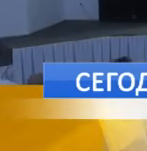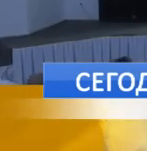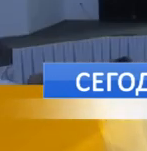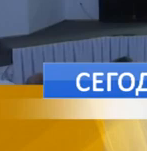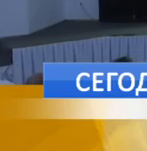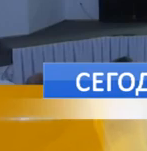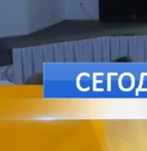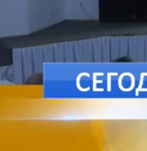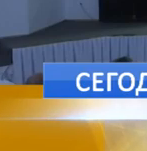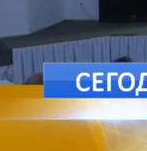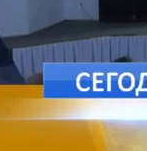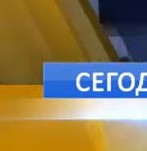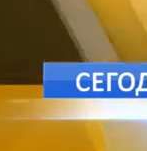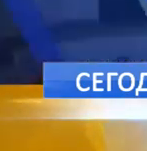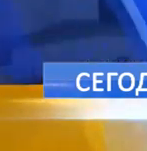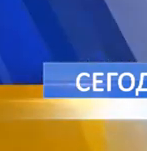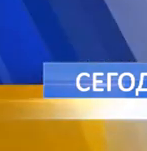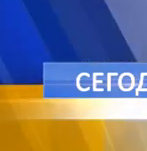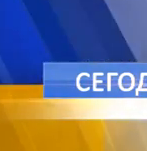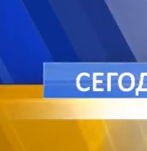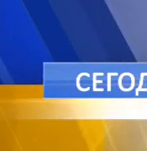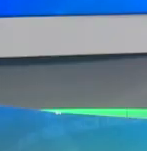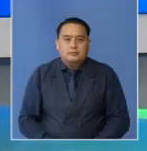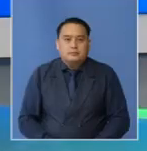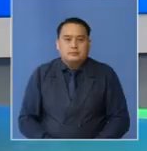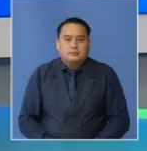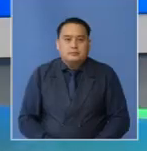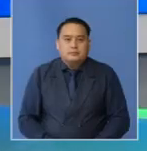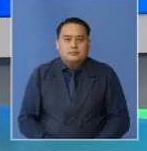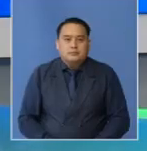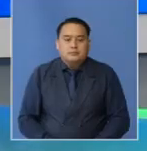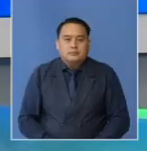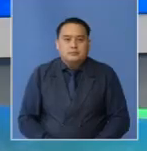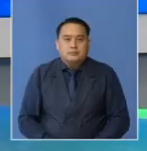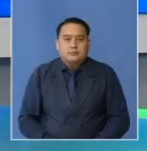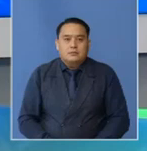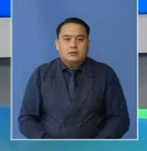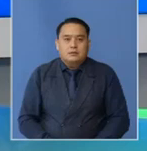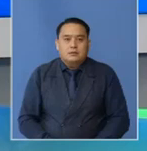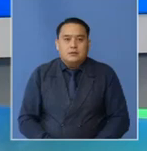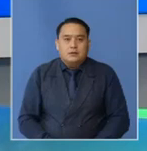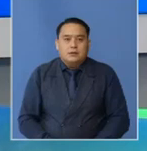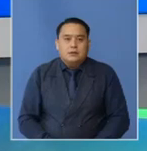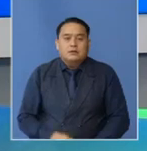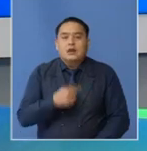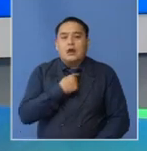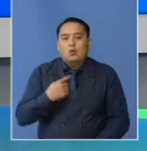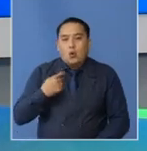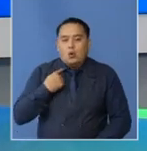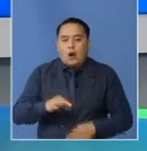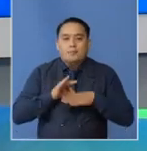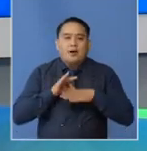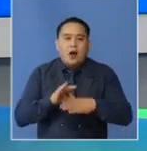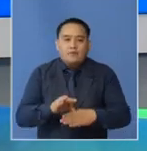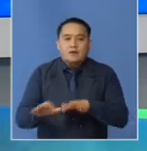благословений, бата и стихосложения. На счету каждая секунда. В областном